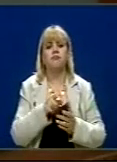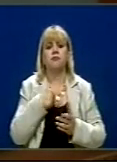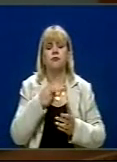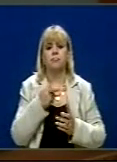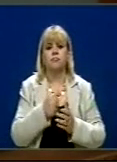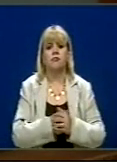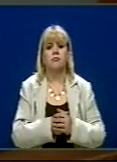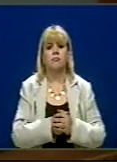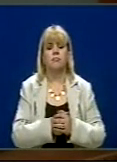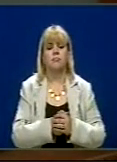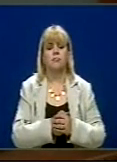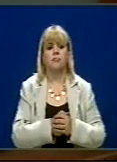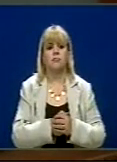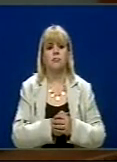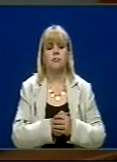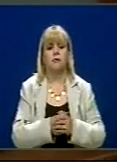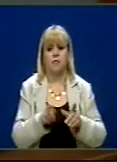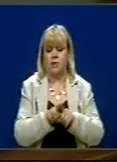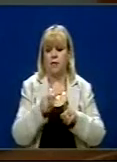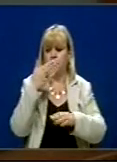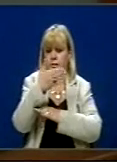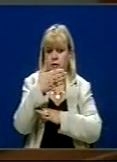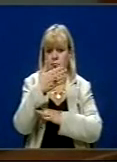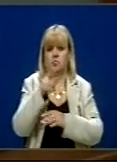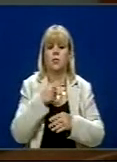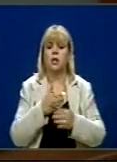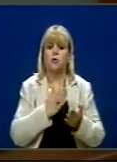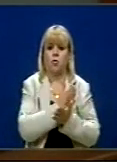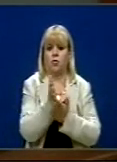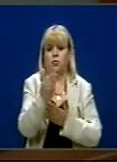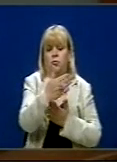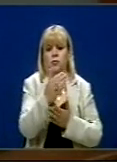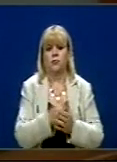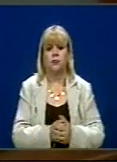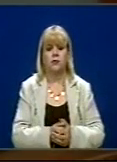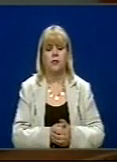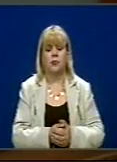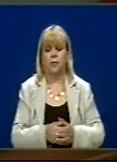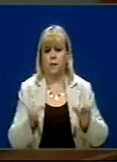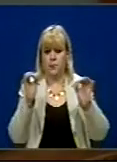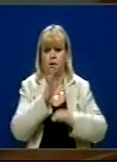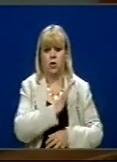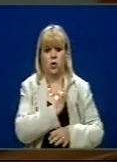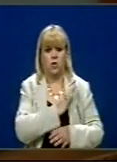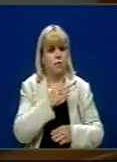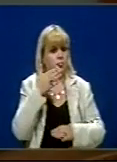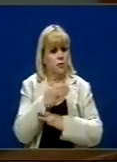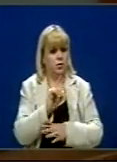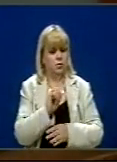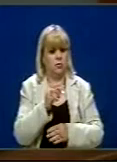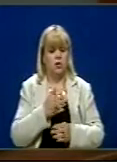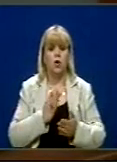ekzistuese, ata biznesmen kërkojnë që të mos devijohet për shkak se nuk ju rrezikohet atyre biznesi duke